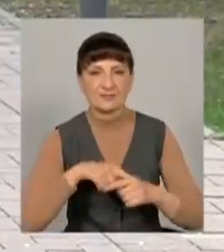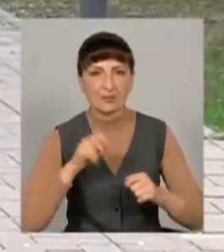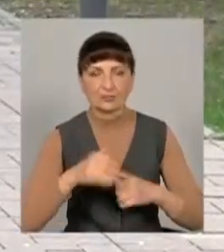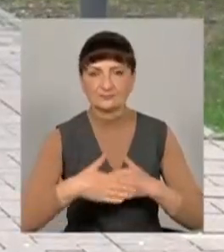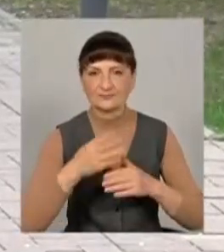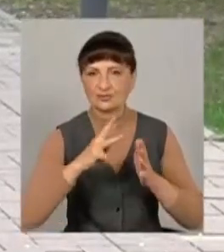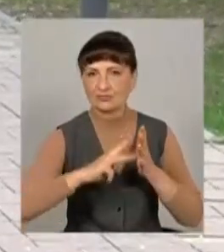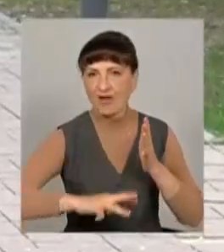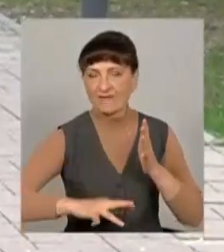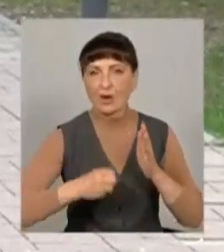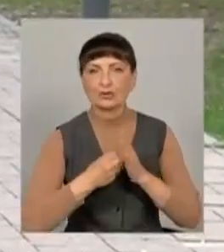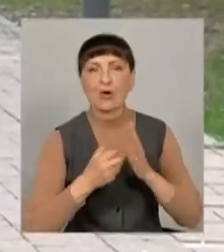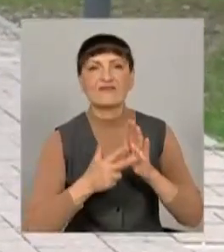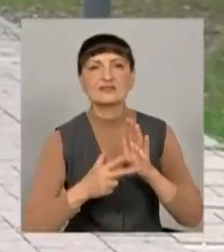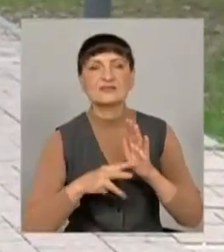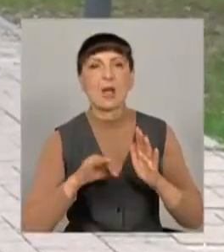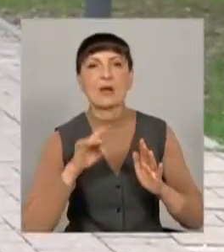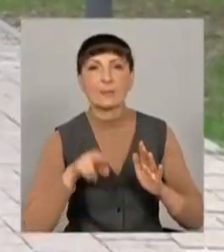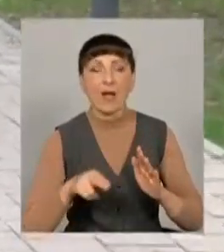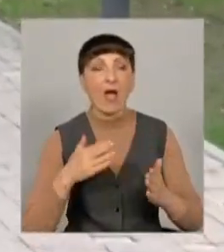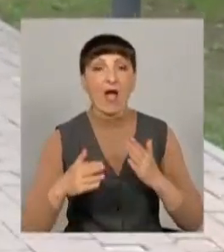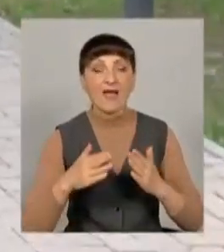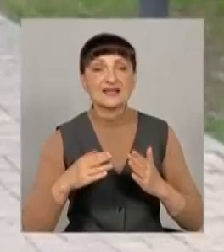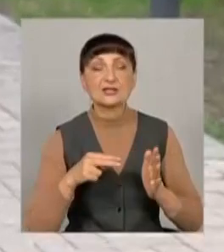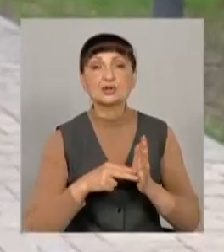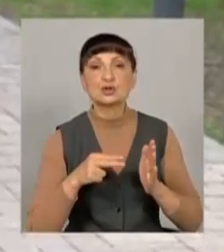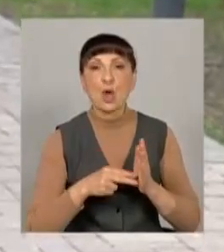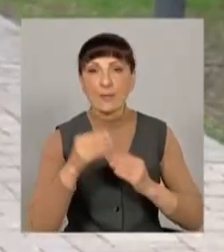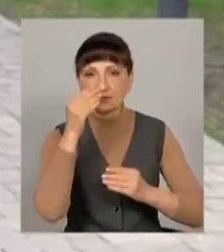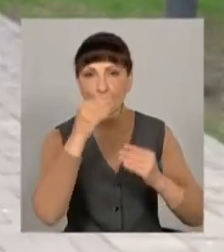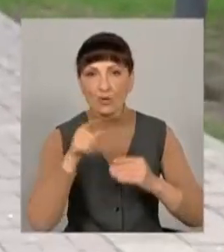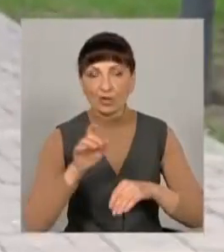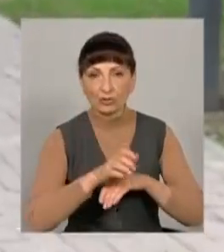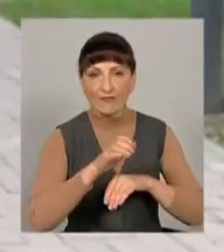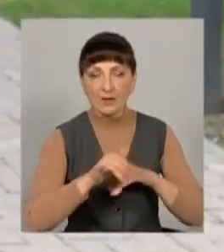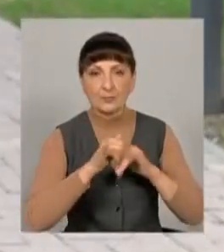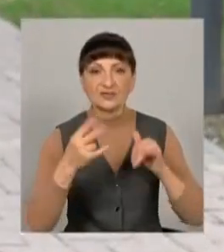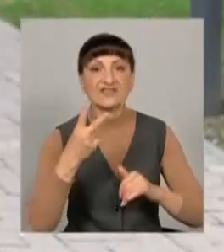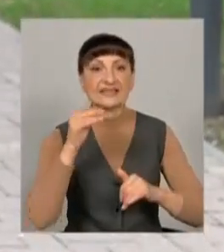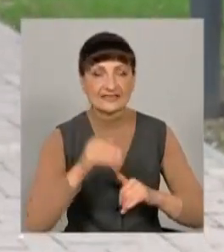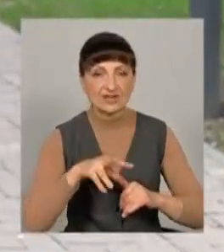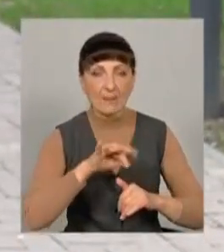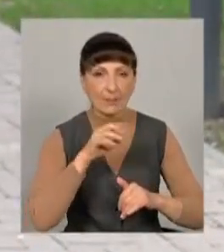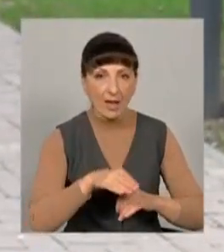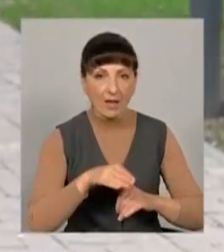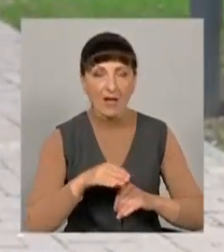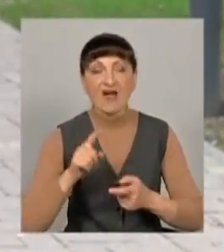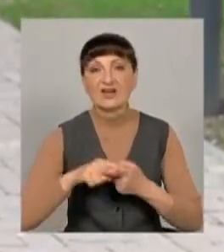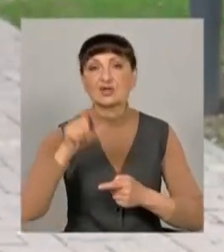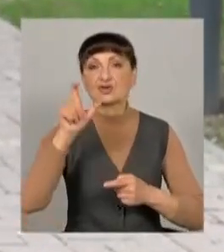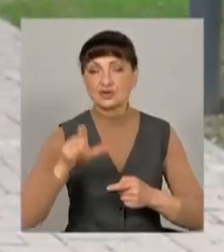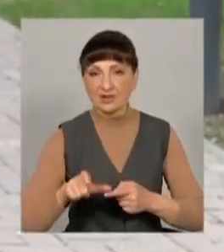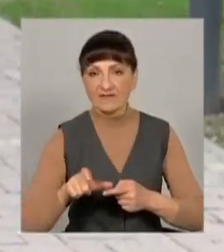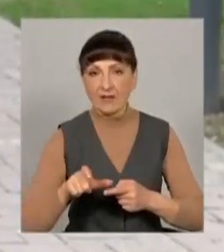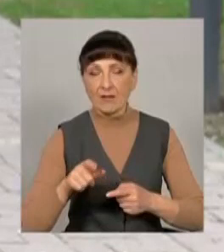грозить штраф до 80 МРП. А в случае, если стоимость поддельного товара превысит 2000 МРП, то в отношении